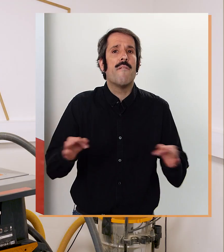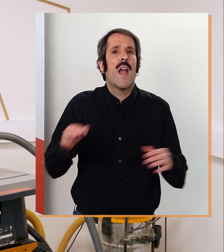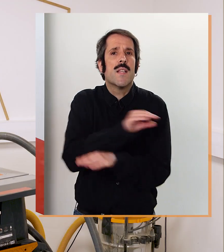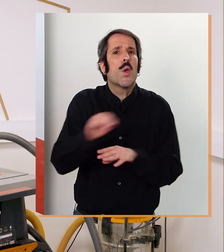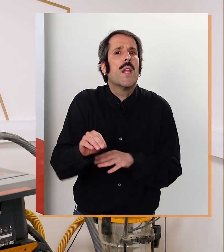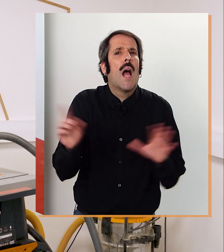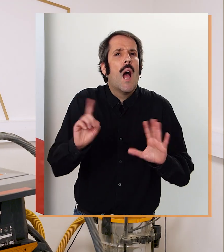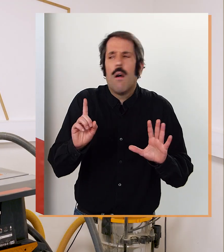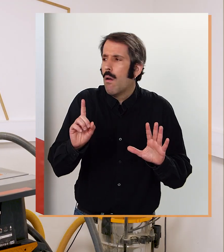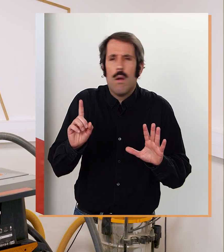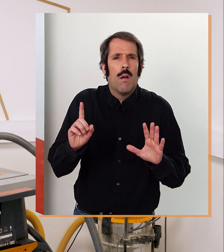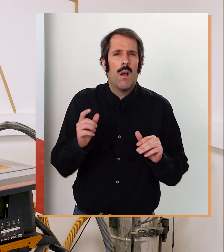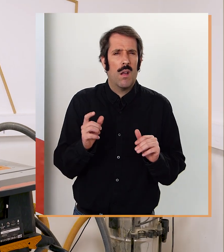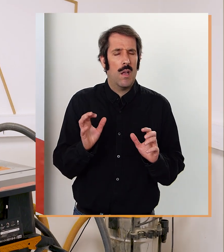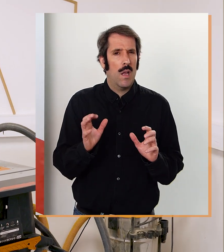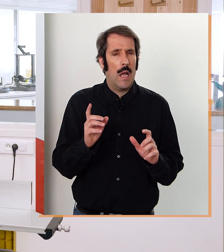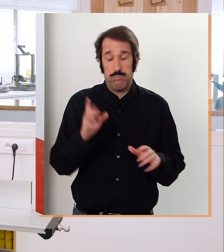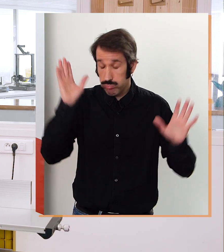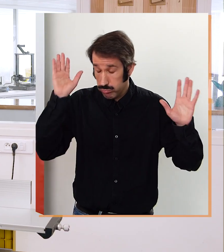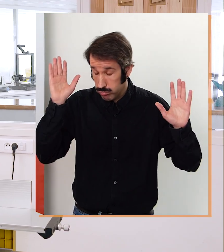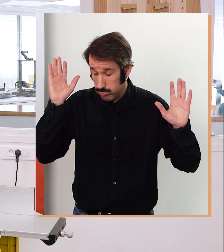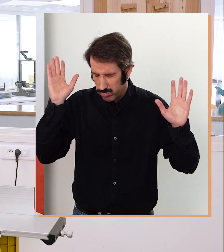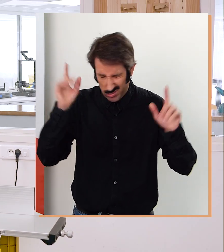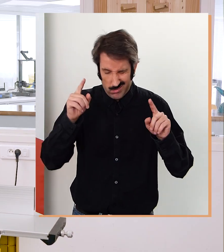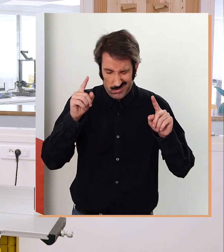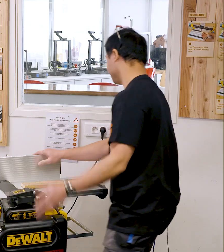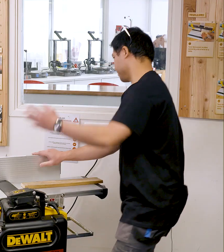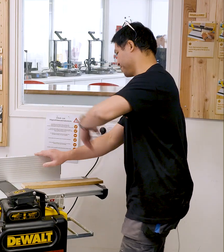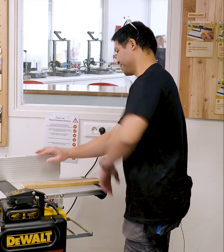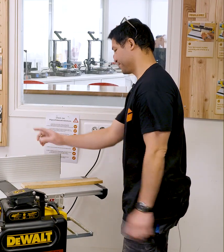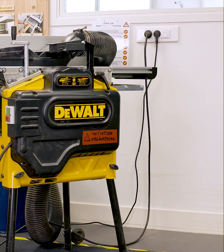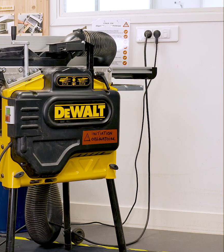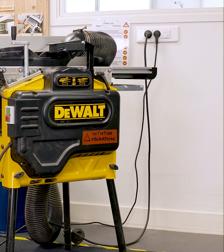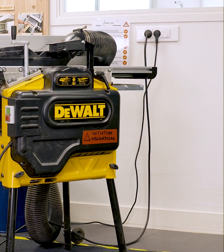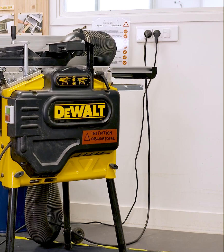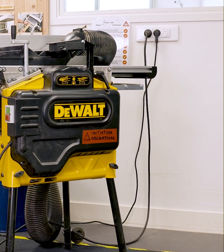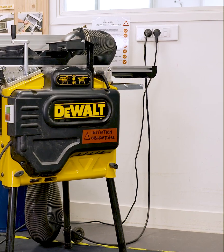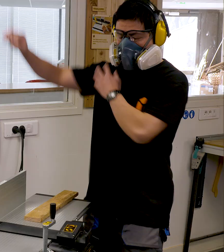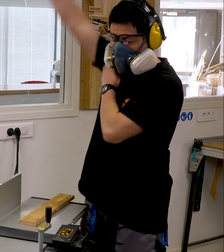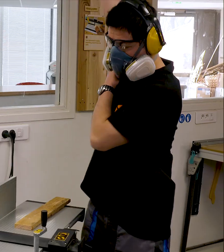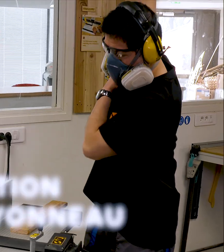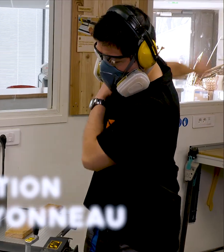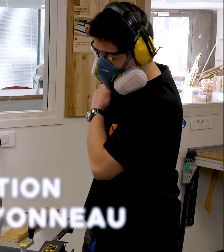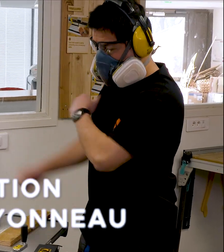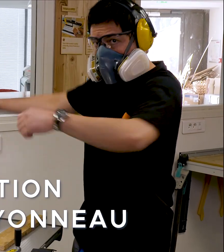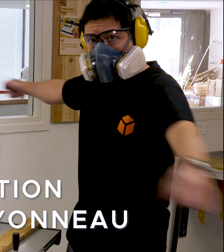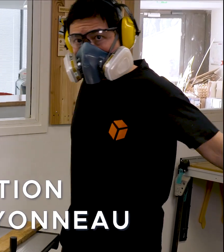Pour l'onglet sécurité. Ah non, mais non, là, tu... Ah.